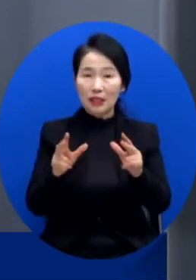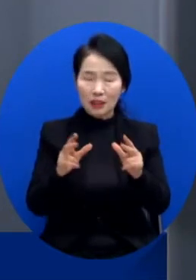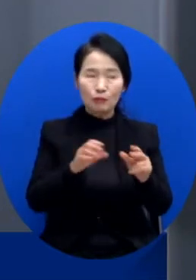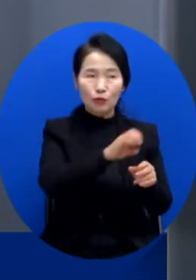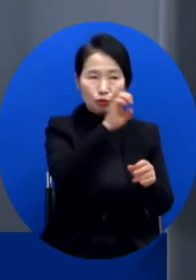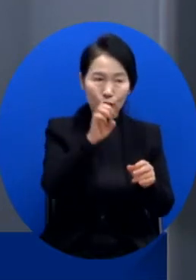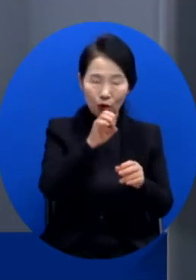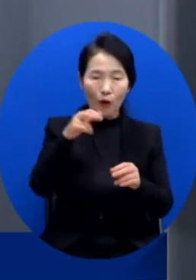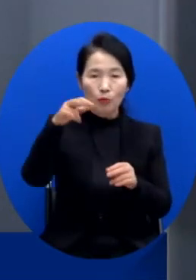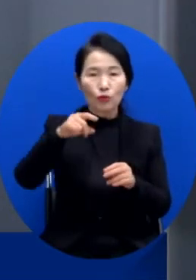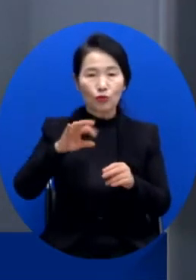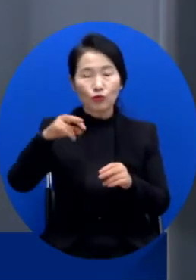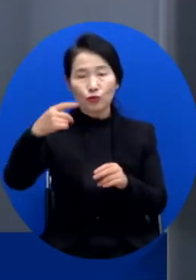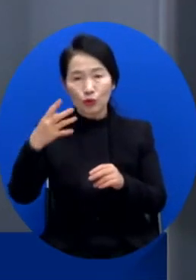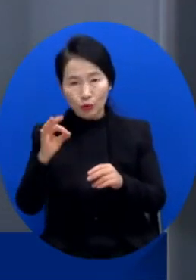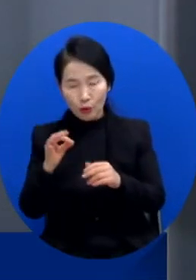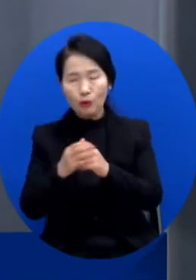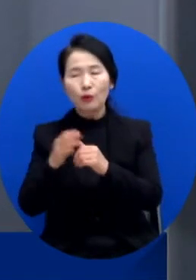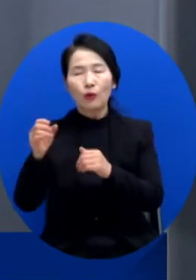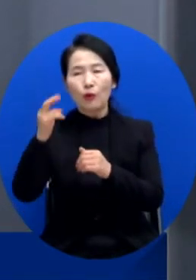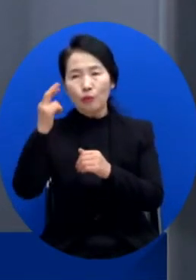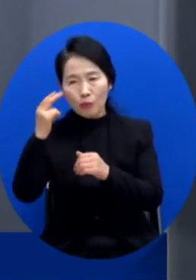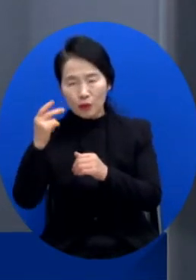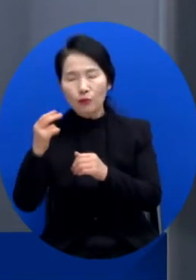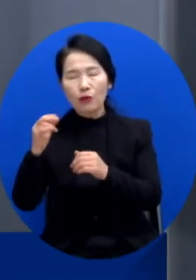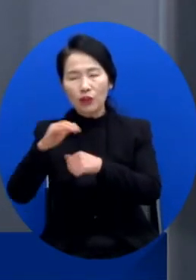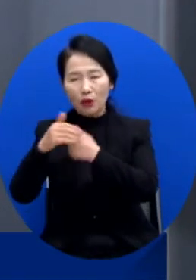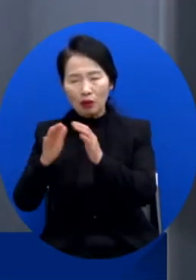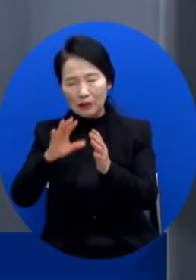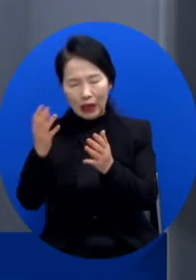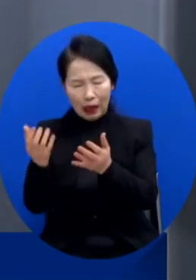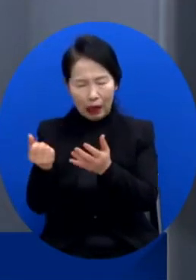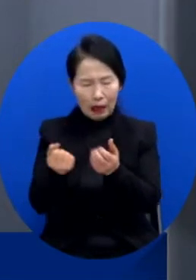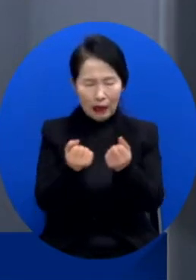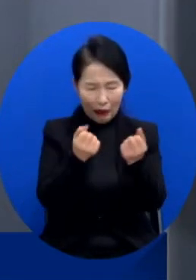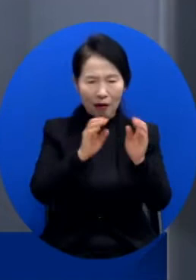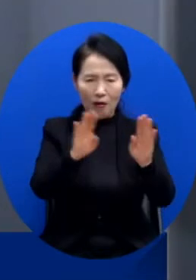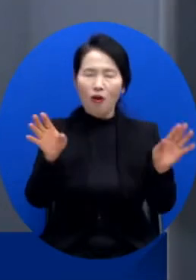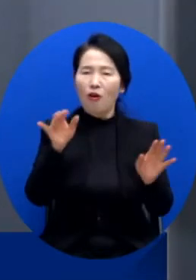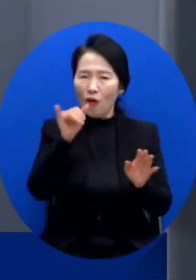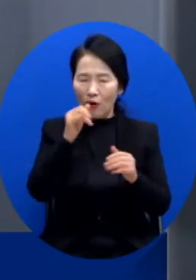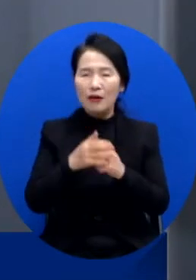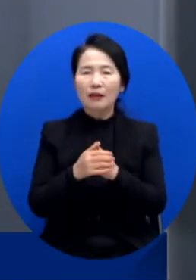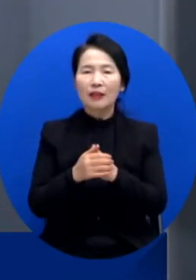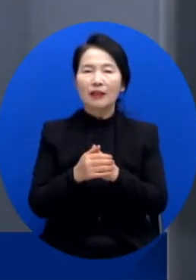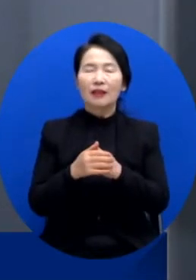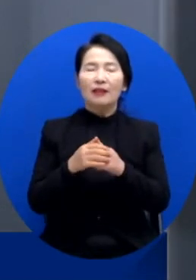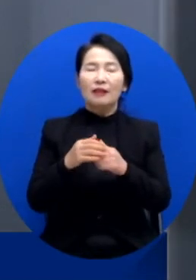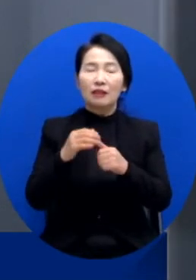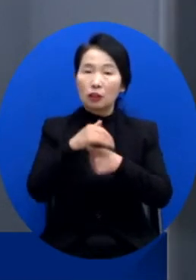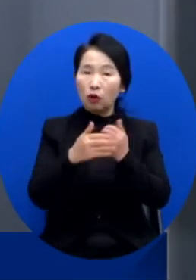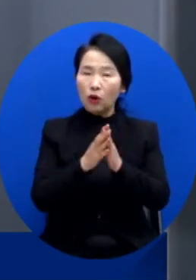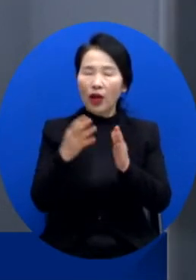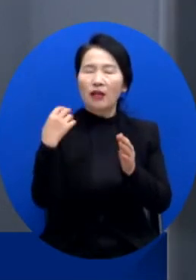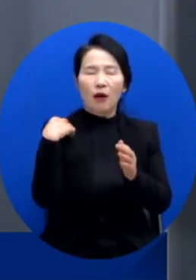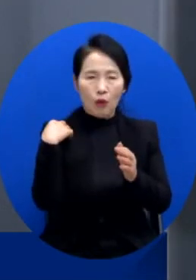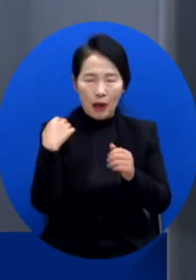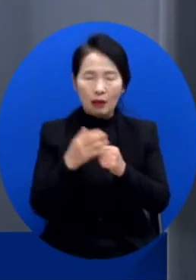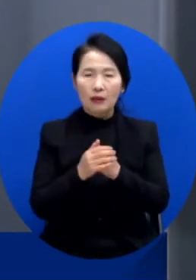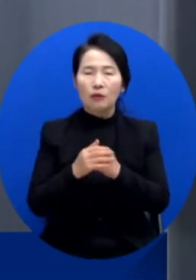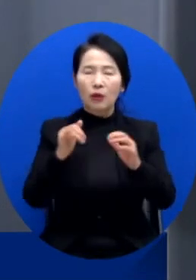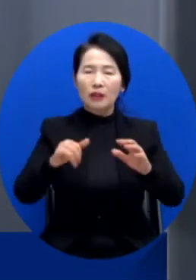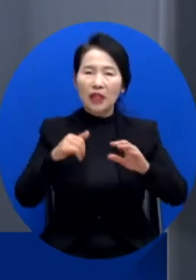중동이라든가 한국, 미국 성경들을 다 가지고 있거든요. 그래서 세계에서 성경이 어떤 역할을 했는지, 그리고 세계사에서 어떤